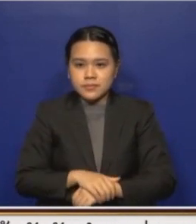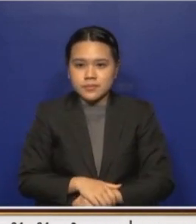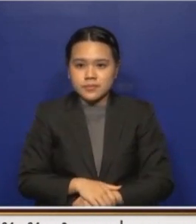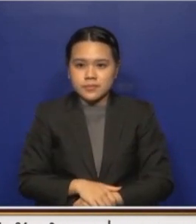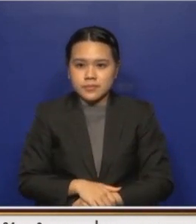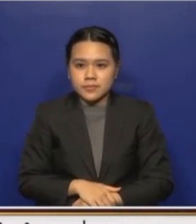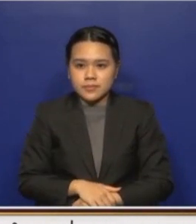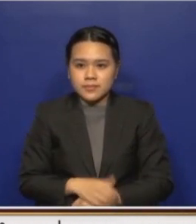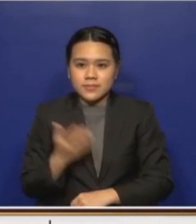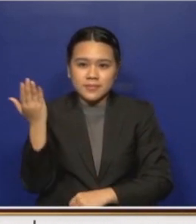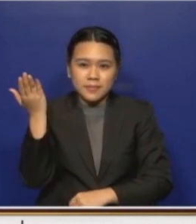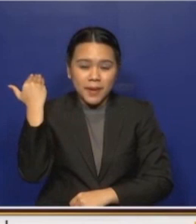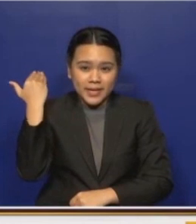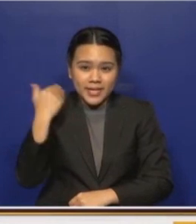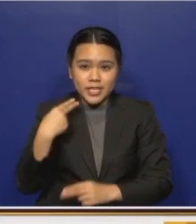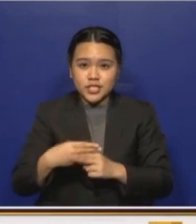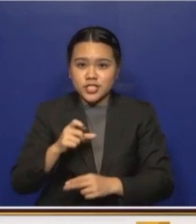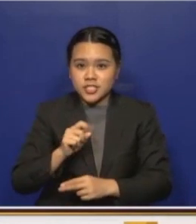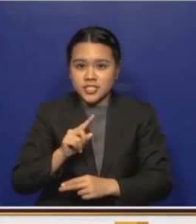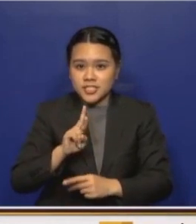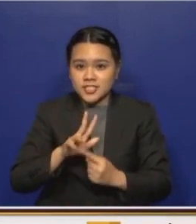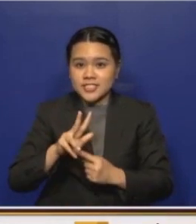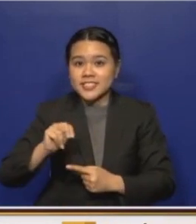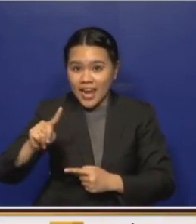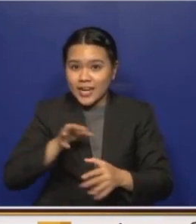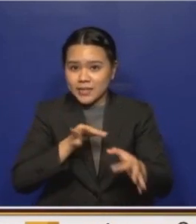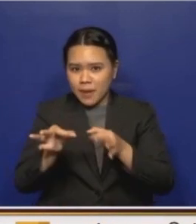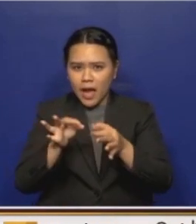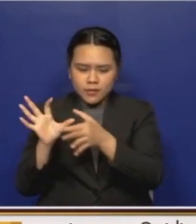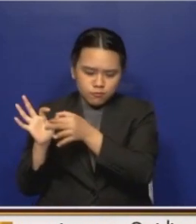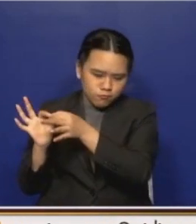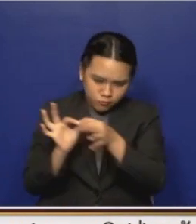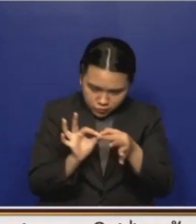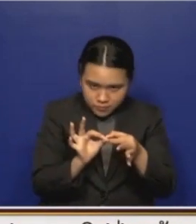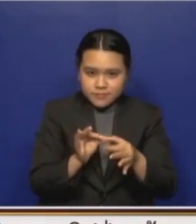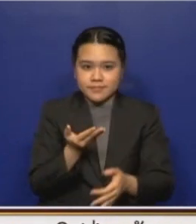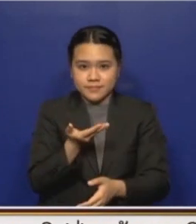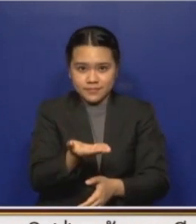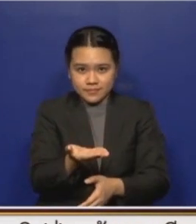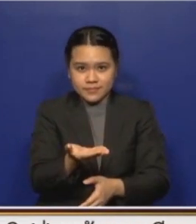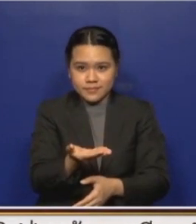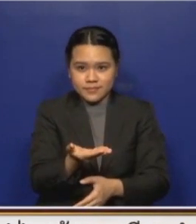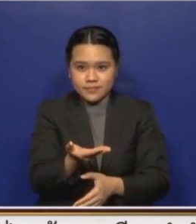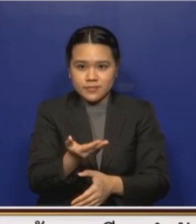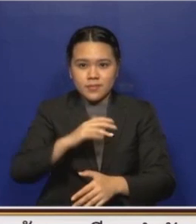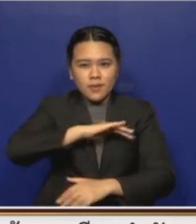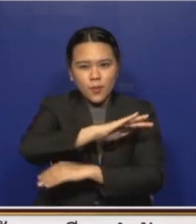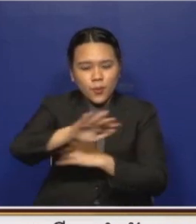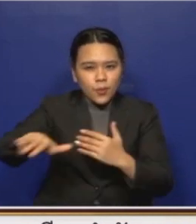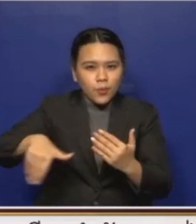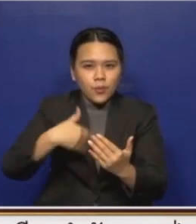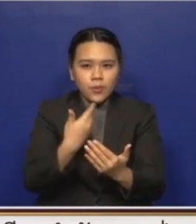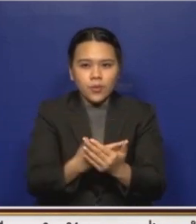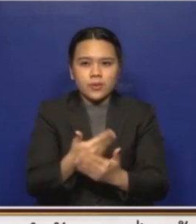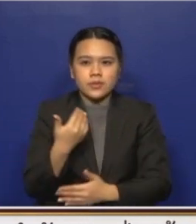ท่านว่าเกิดอะไรฮะซื้อเกษตรกรในราคาถูกแต่ขายผู้บริโภคในราคาแพงท่านดูตัวเลขทางบ้